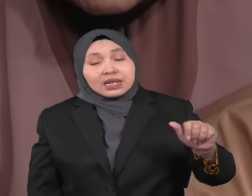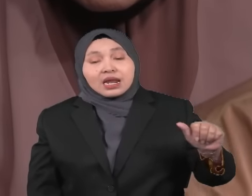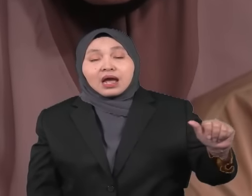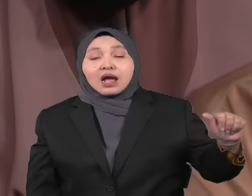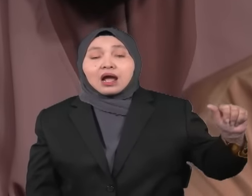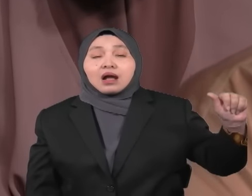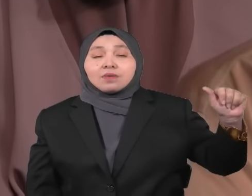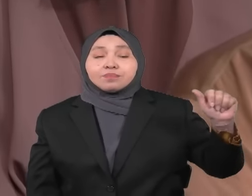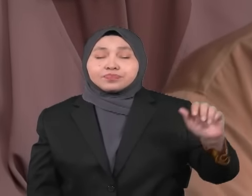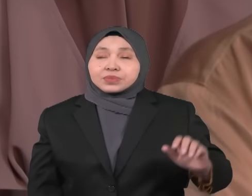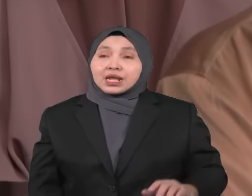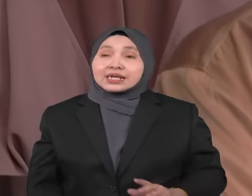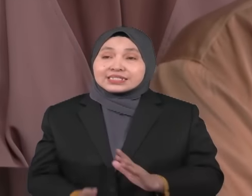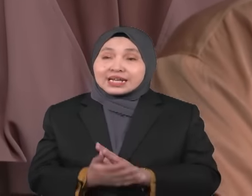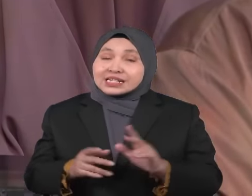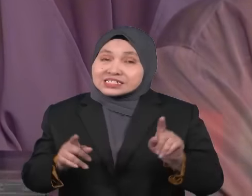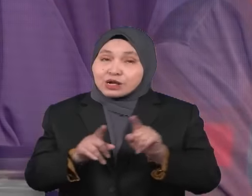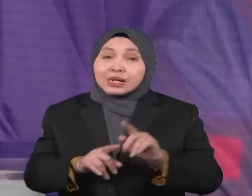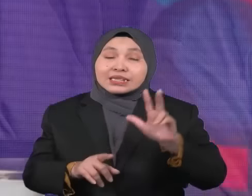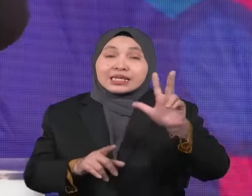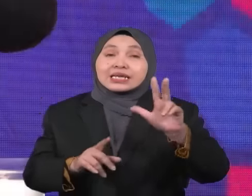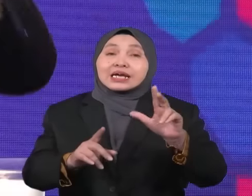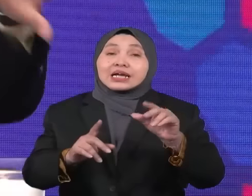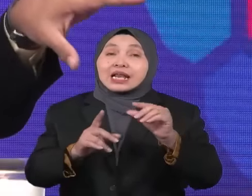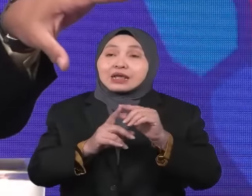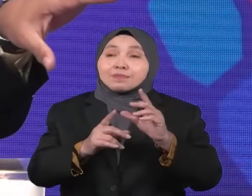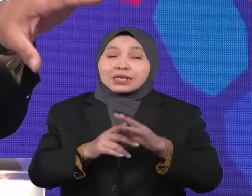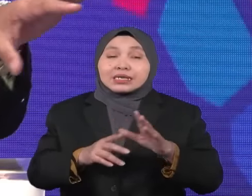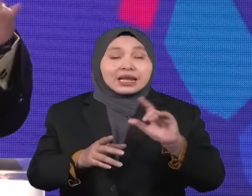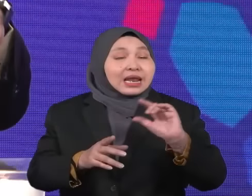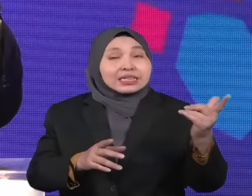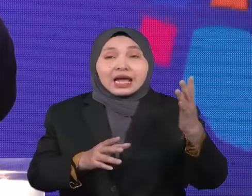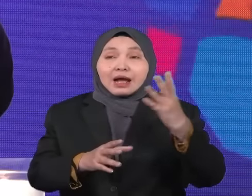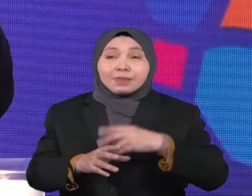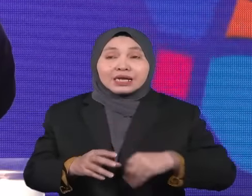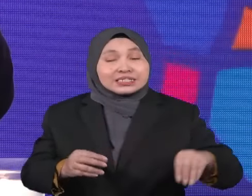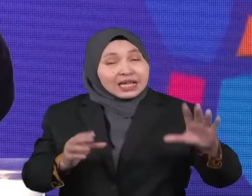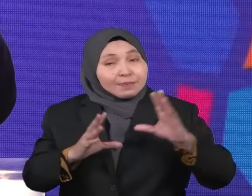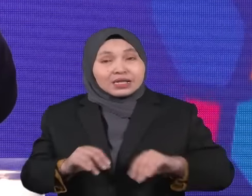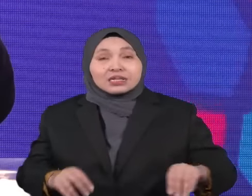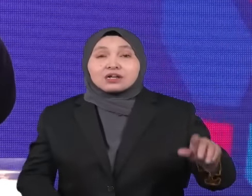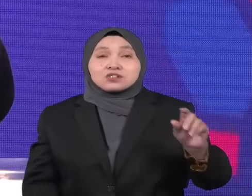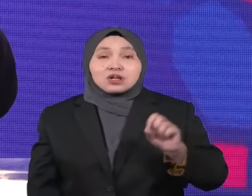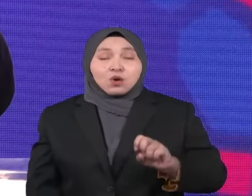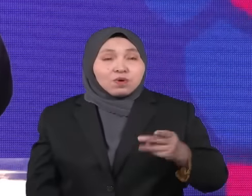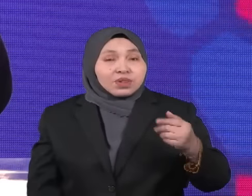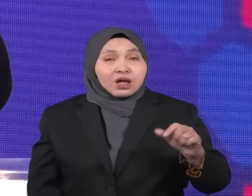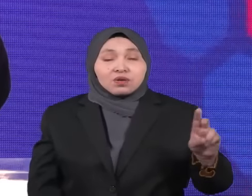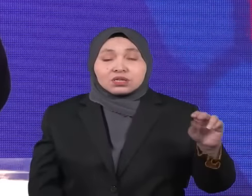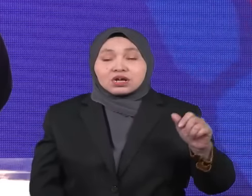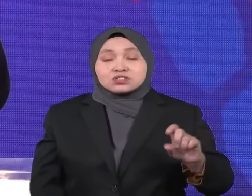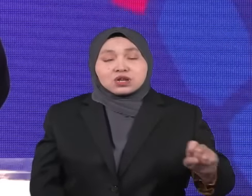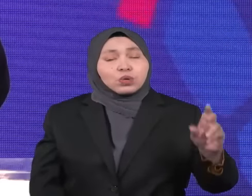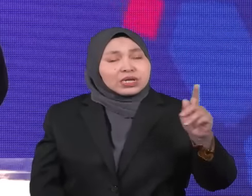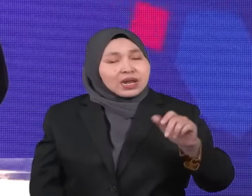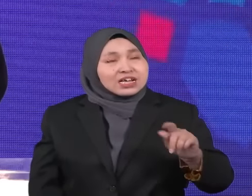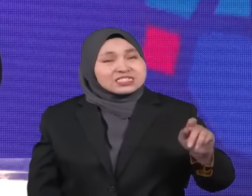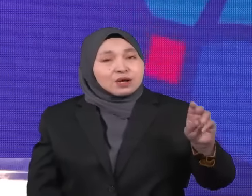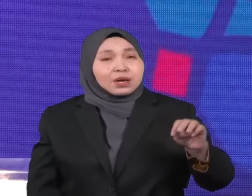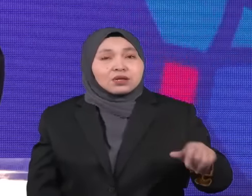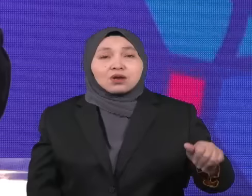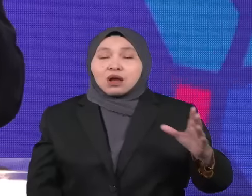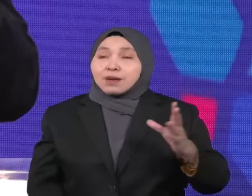atina. Ah, jadi seolah-olah tiga kalimah je nak hafal. Yang lain tu dah hafal. Ah, kan? Rabbana atina fid dunya hasanah wa fil akhirati hasanah wa qina azaban.